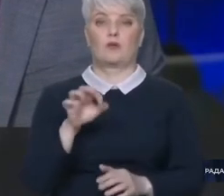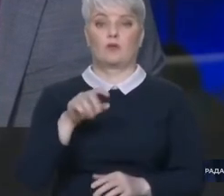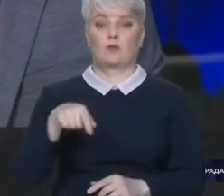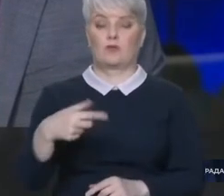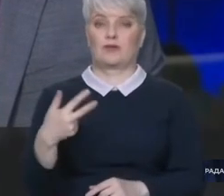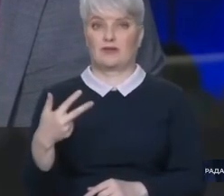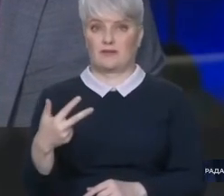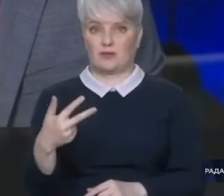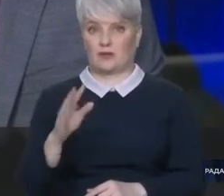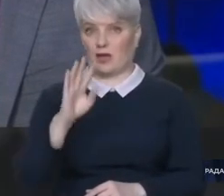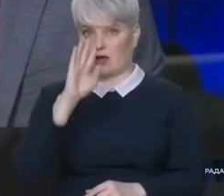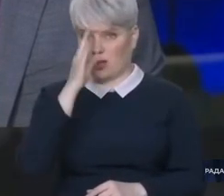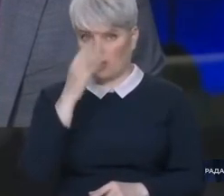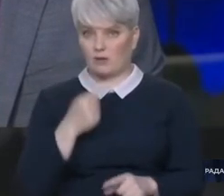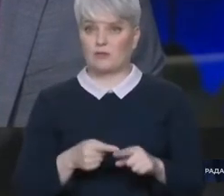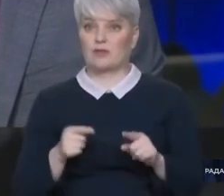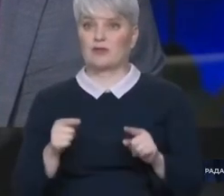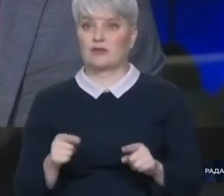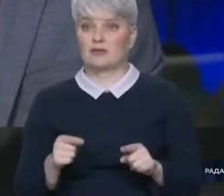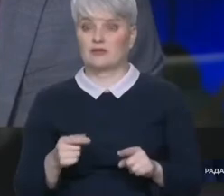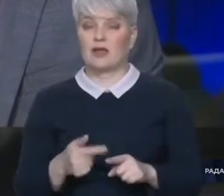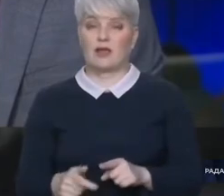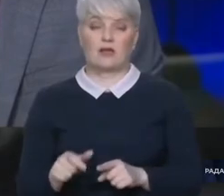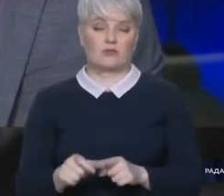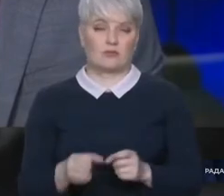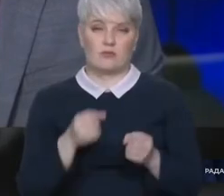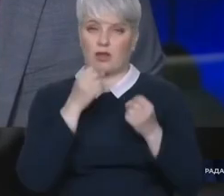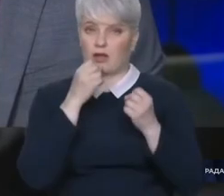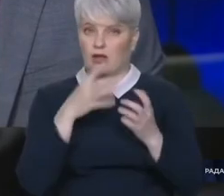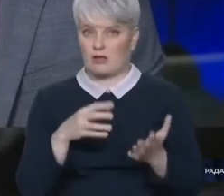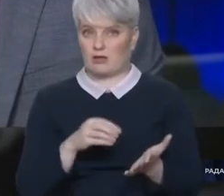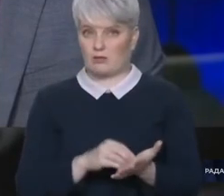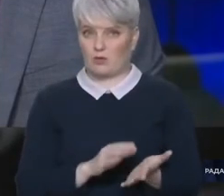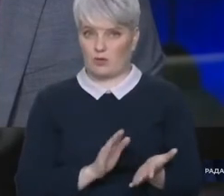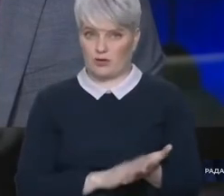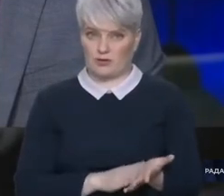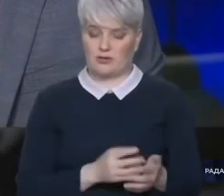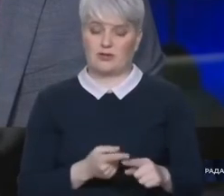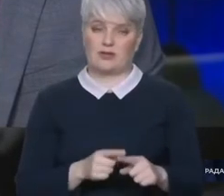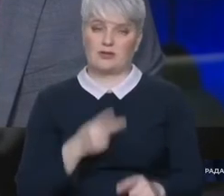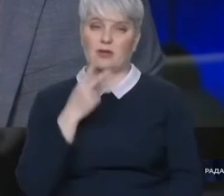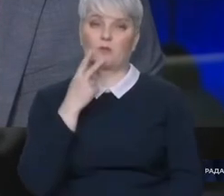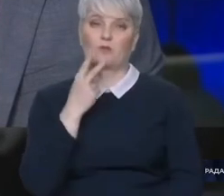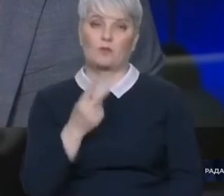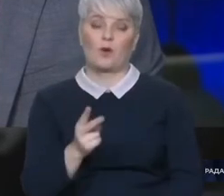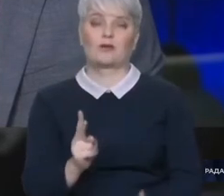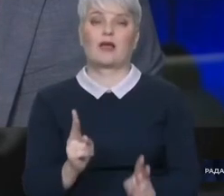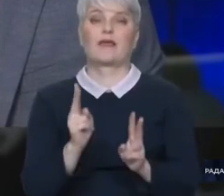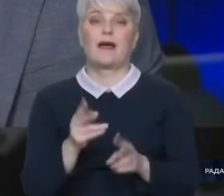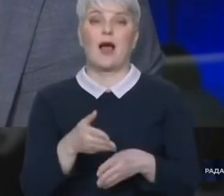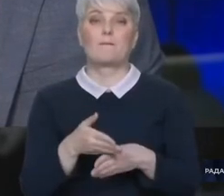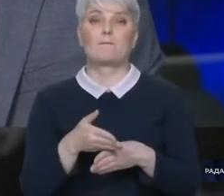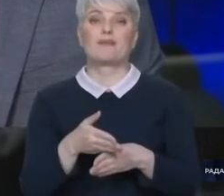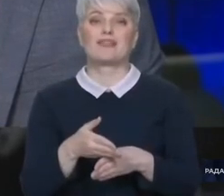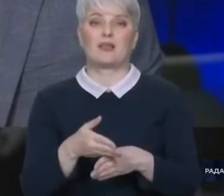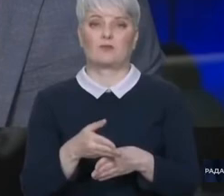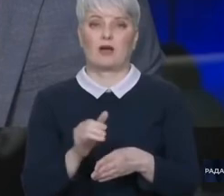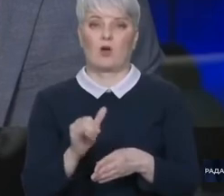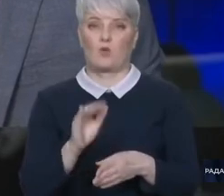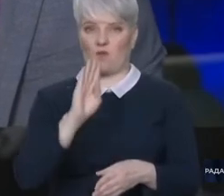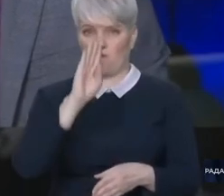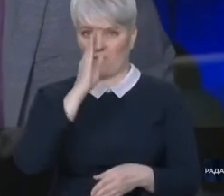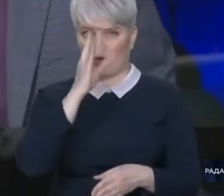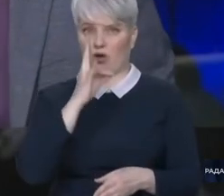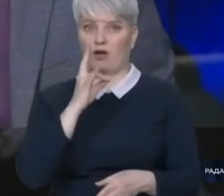0,3% колаборантів, мені здається, це надгарний показник, і це точно показує, яка підтримка у ворогів на нашій тимчасово